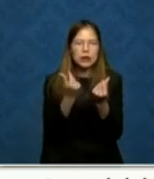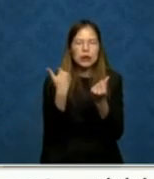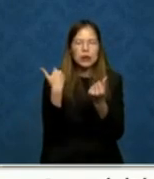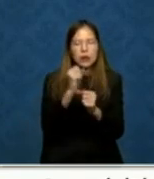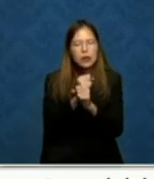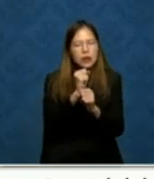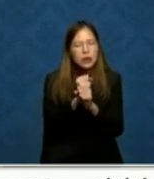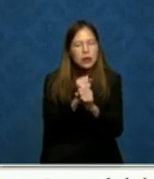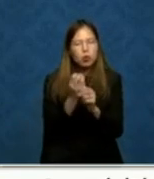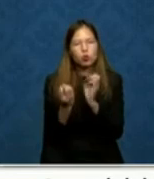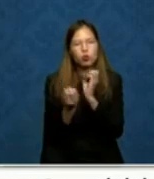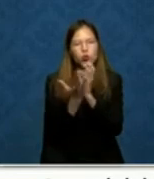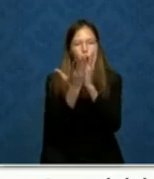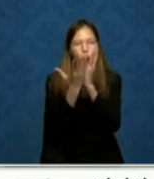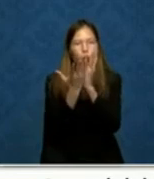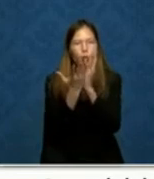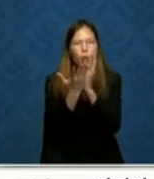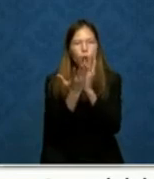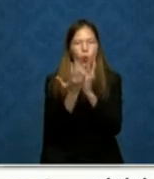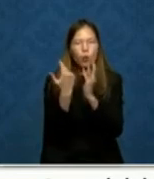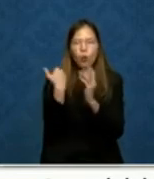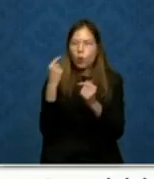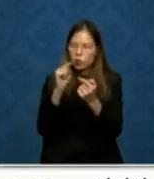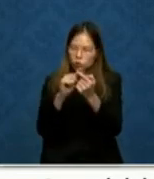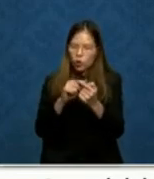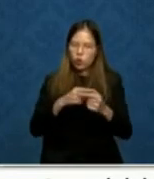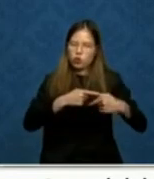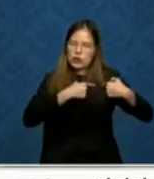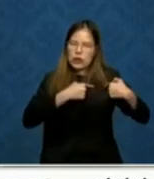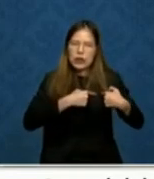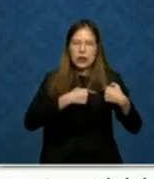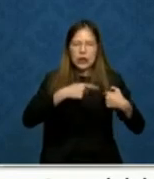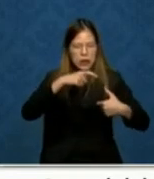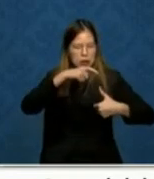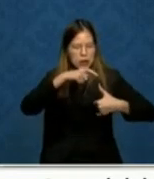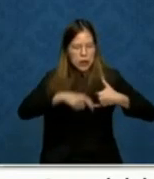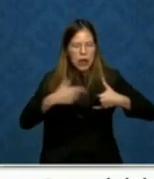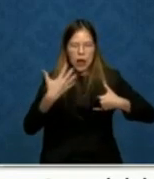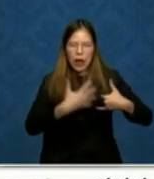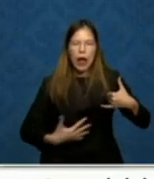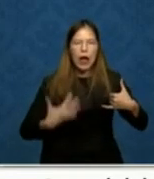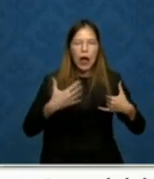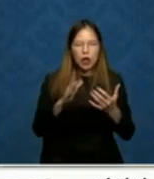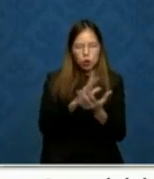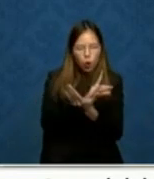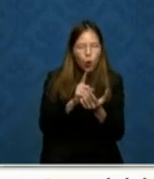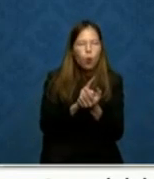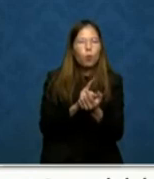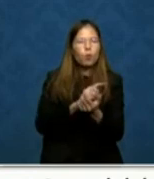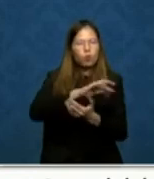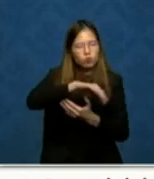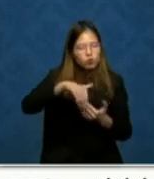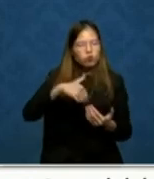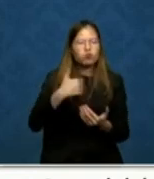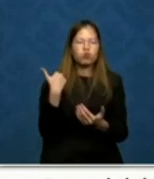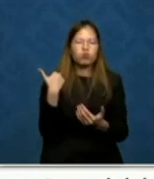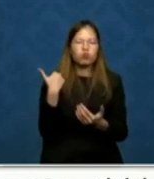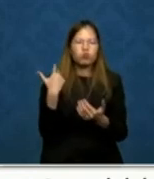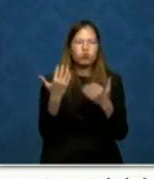องที่กระทบไม่ว่าจะเป็นต่อเรื่องจิตใจต่อร่างกายต่อสังคมในส่วนรวมนะคะเพราะฉะนั้น